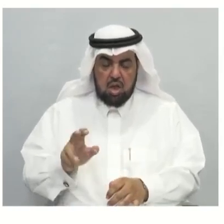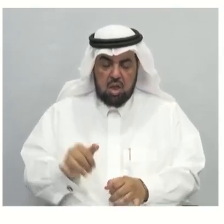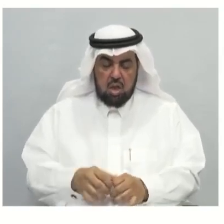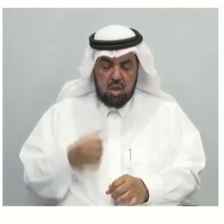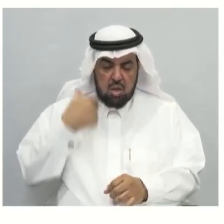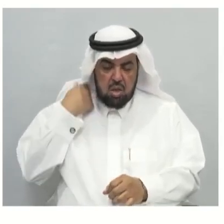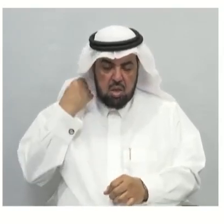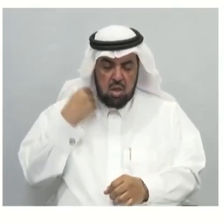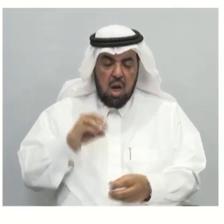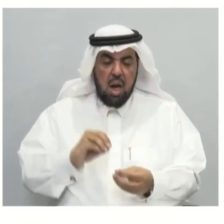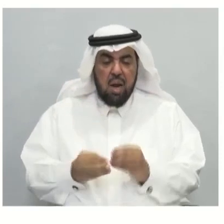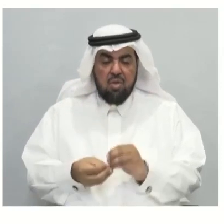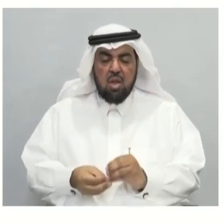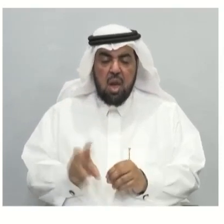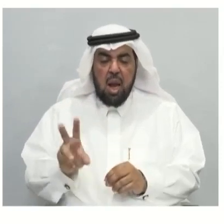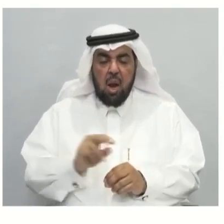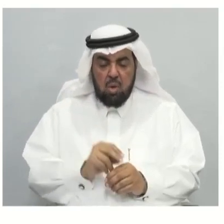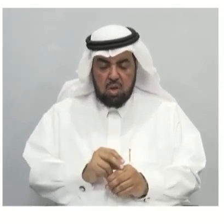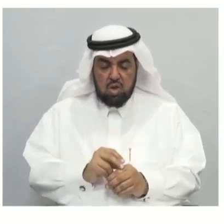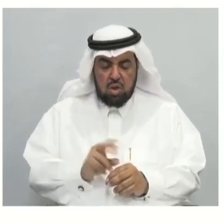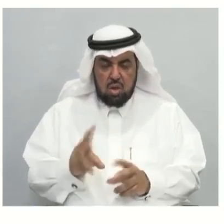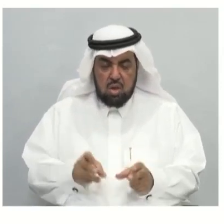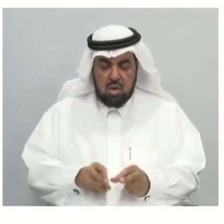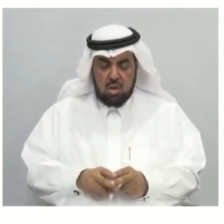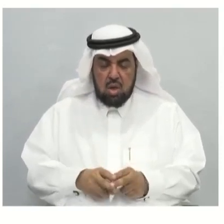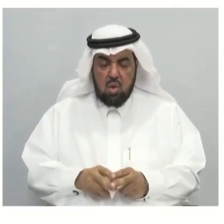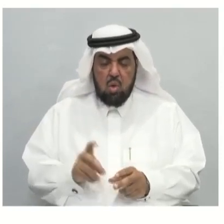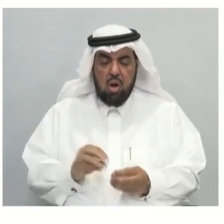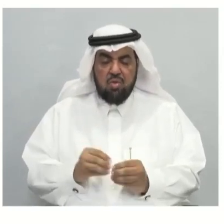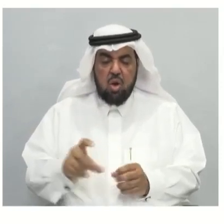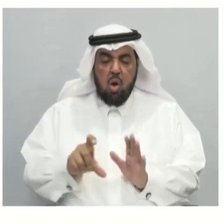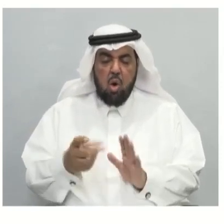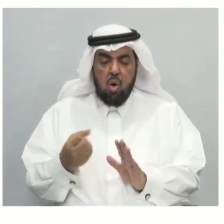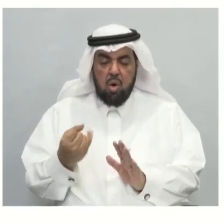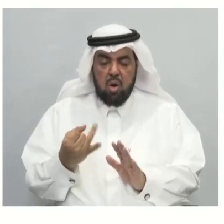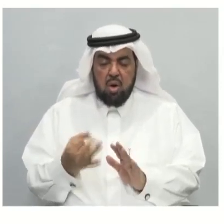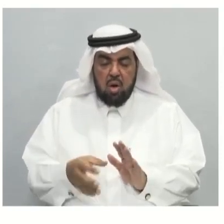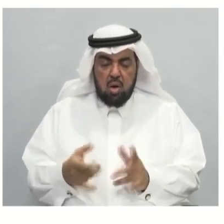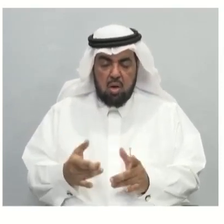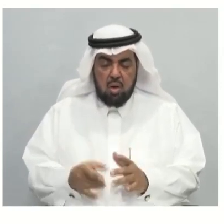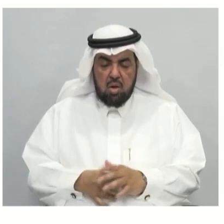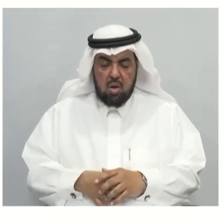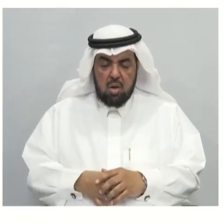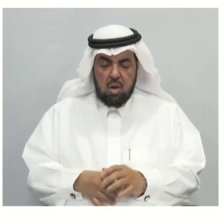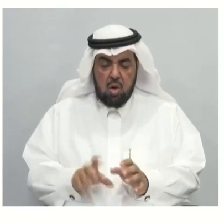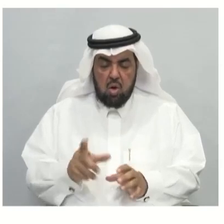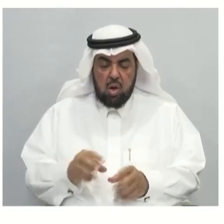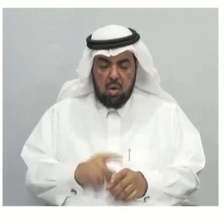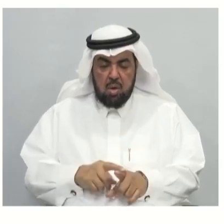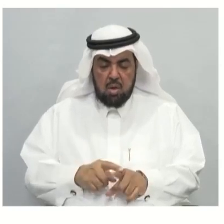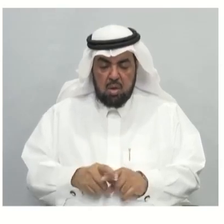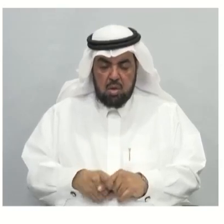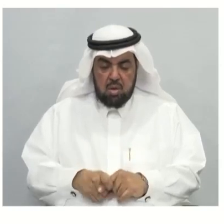نلاحظ انها بنفس الهويه لم تخرج عن الهويه البصريه للوزاره باللون الاخضر وباللون الرمادي